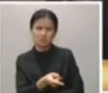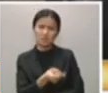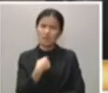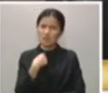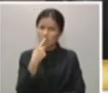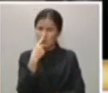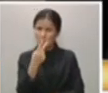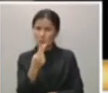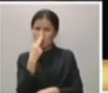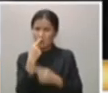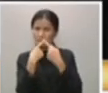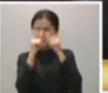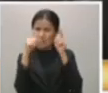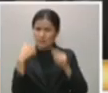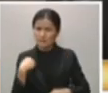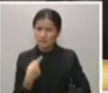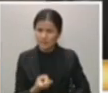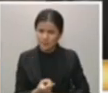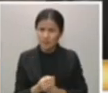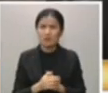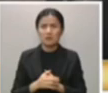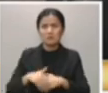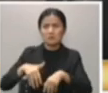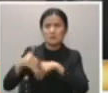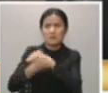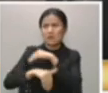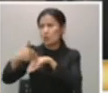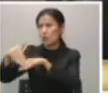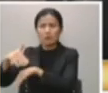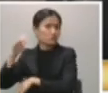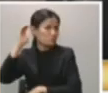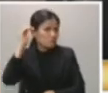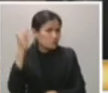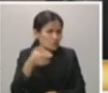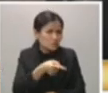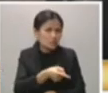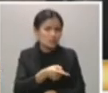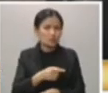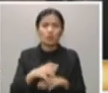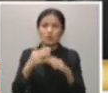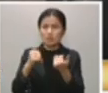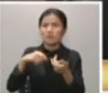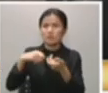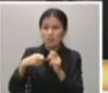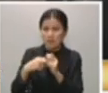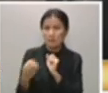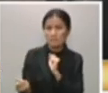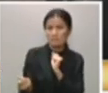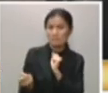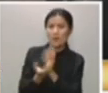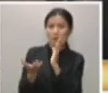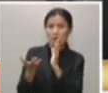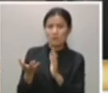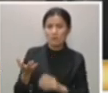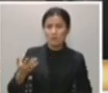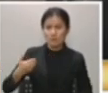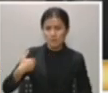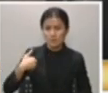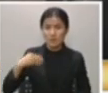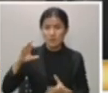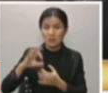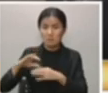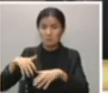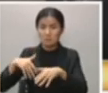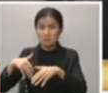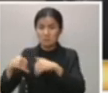ยของประเทศเราซึ่งส่งผลกระทบอย่างรุนแรงต่อความมั่นใจในการลงทุนรวมทั้